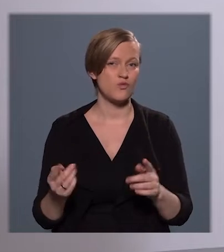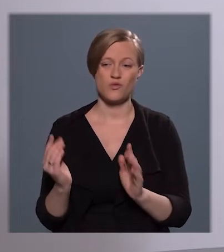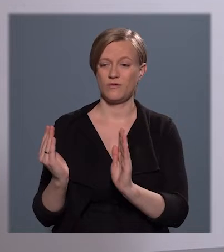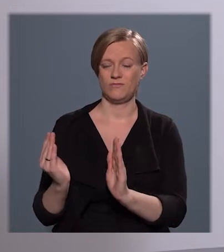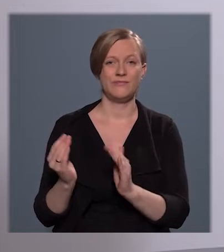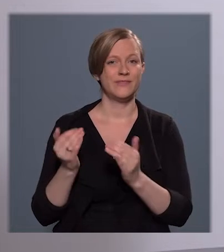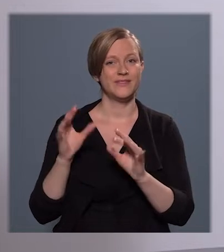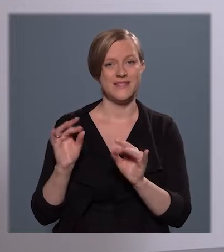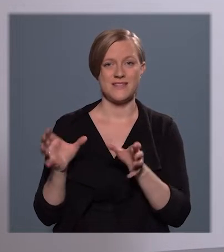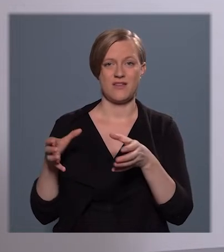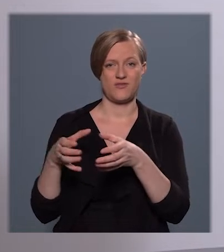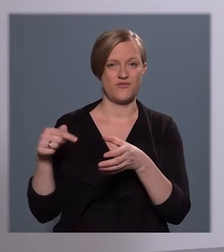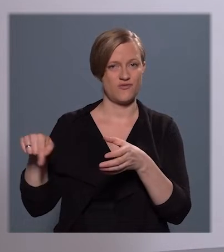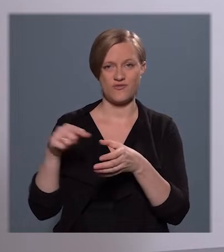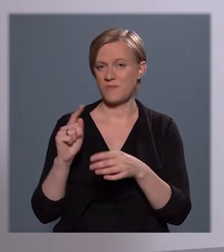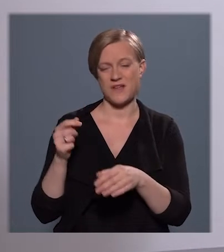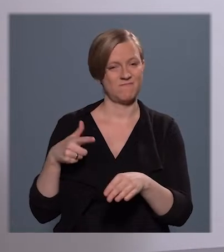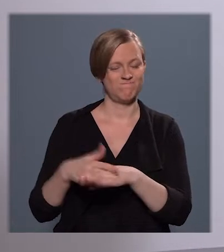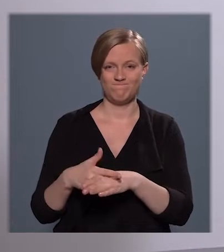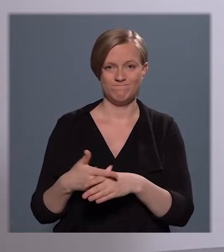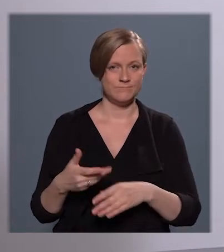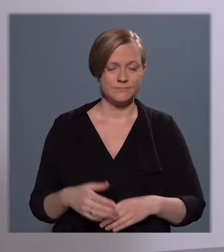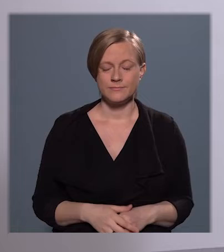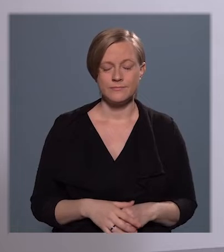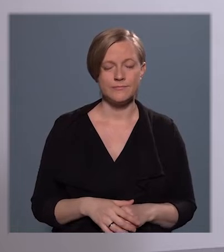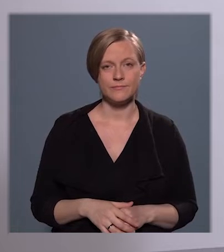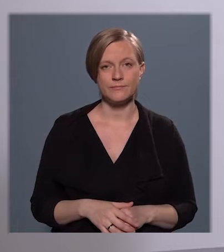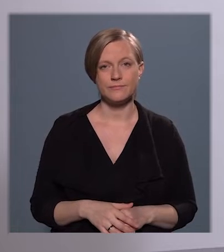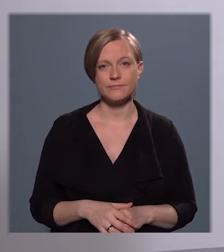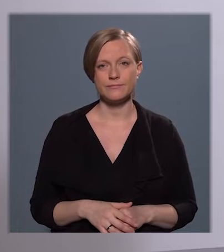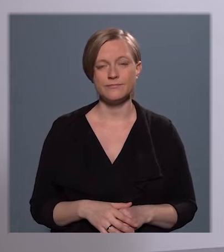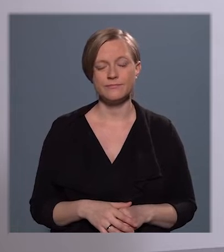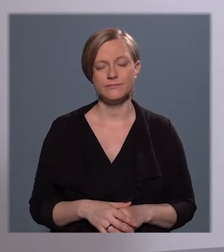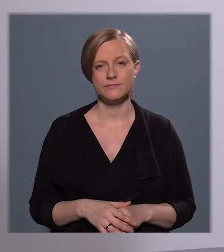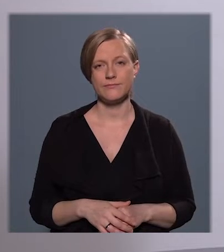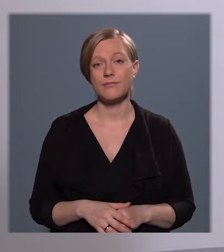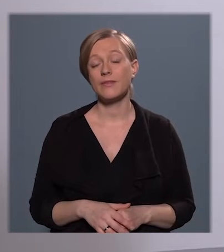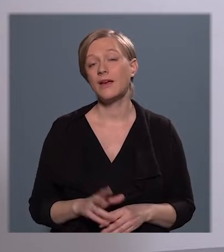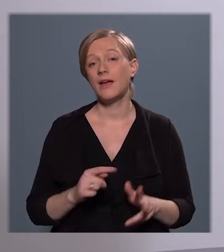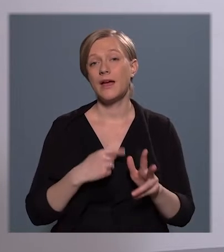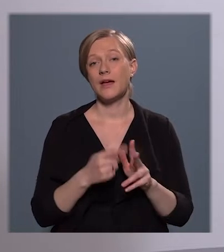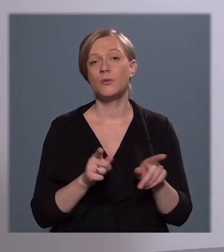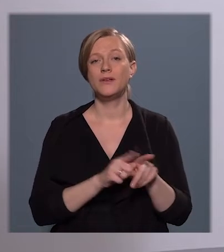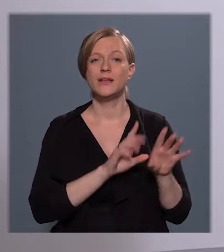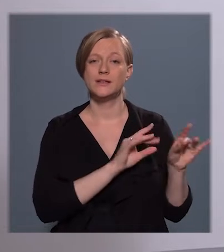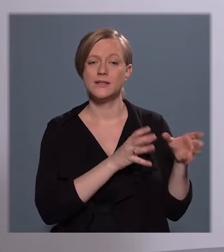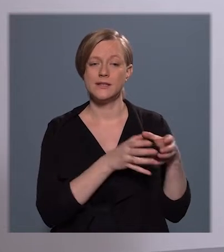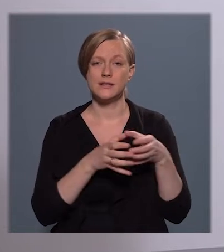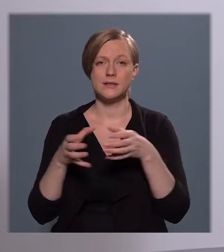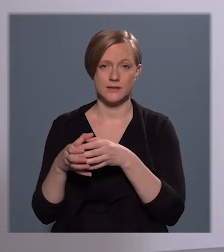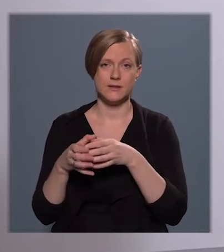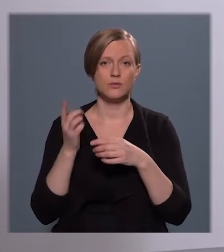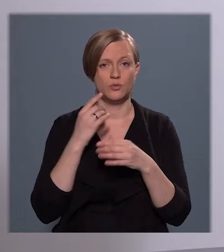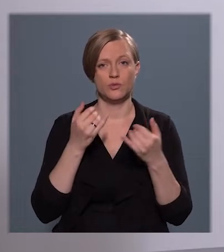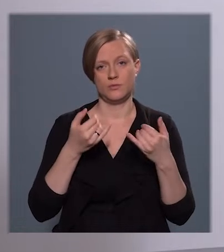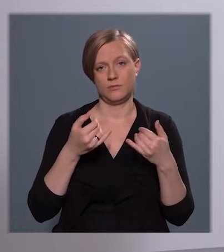idei 10-es blokkját az megakadályozta, úgyhogy a 3 ilyen 10-es blokkot tudtunk ebbe az